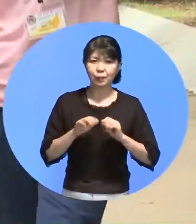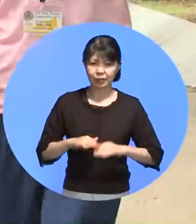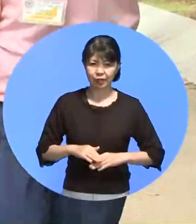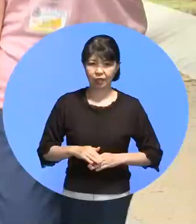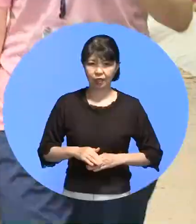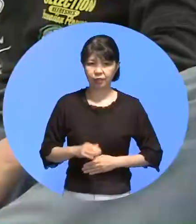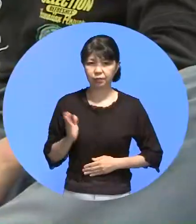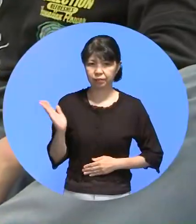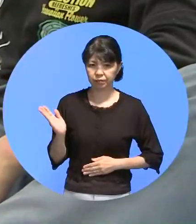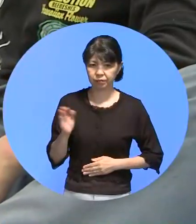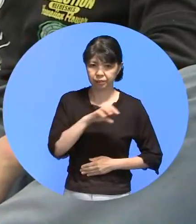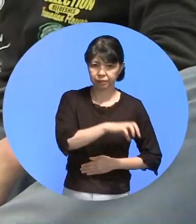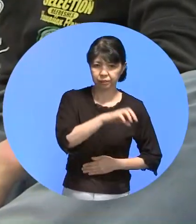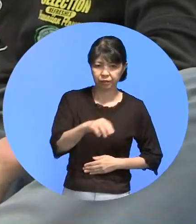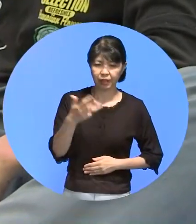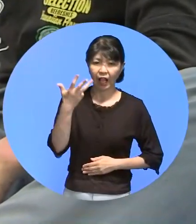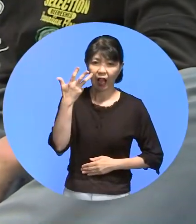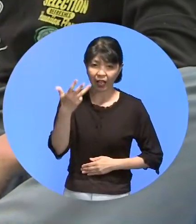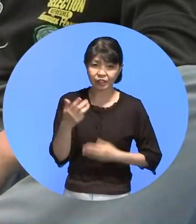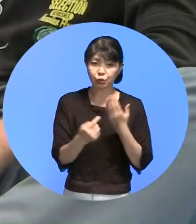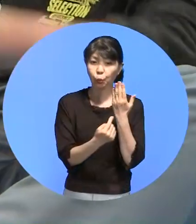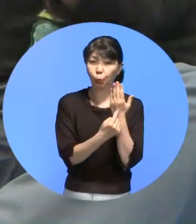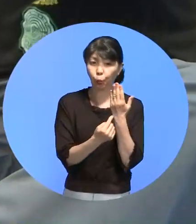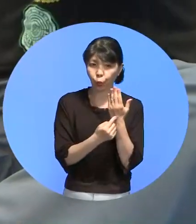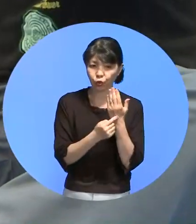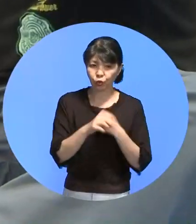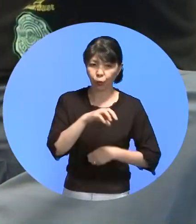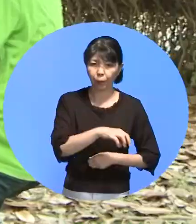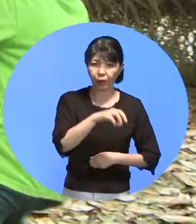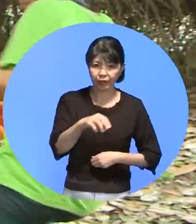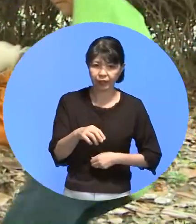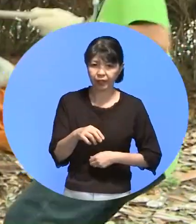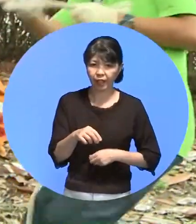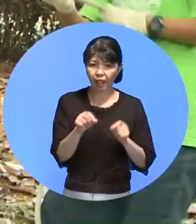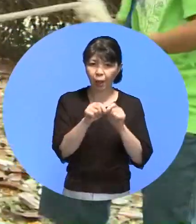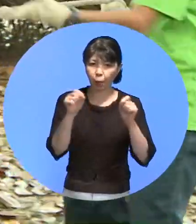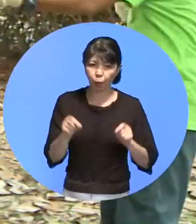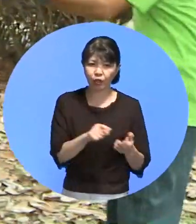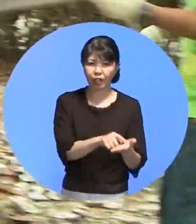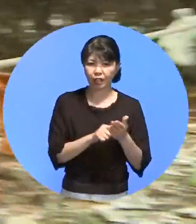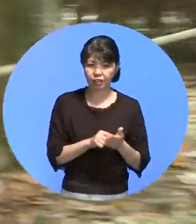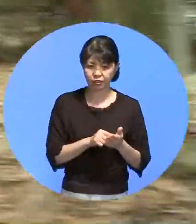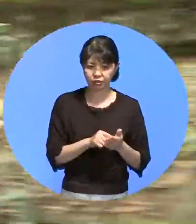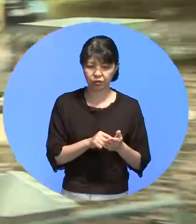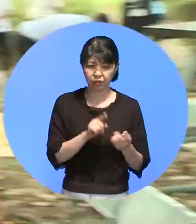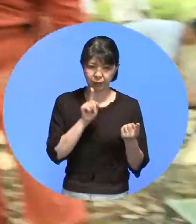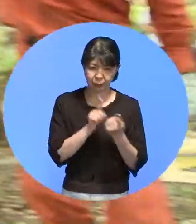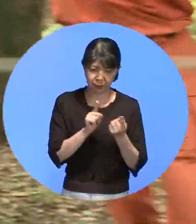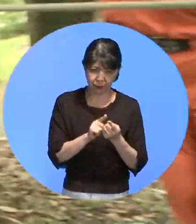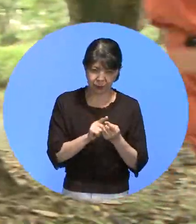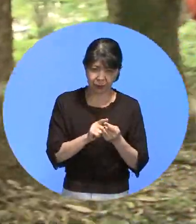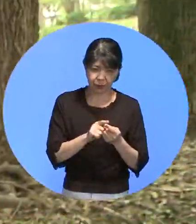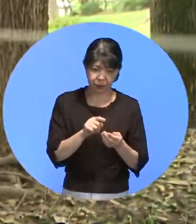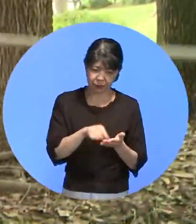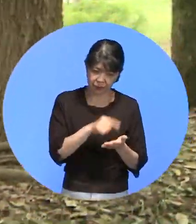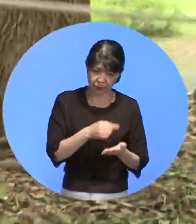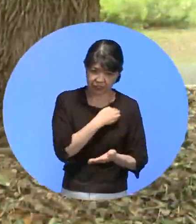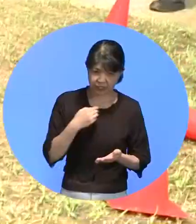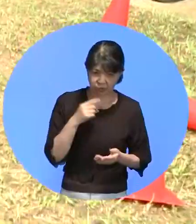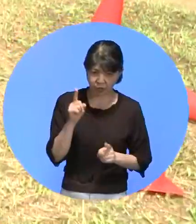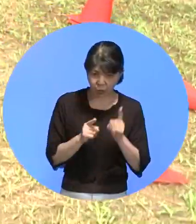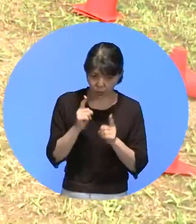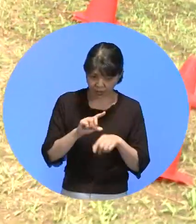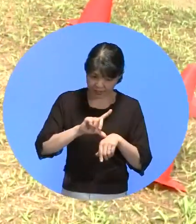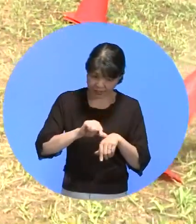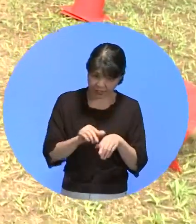会場内に設けられた8つのポイントをめぐって、その場所ごとに設定されたシナリオに対して時間内にど